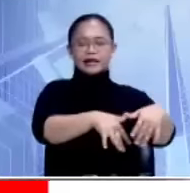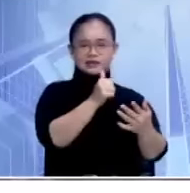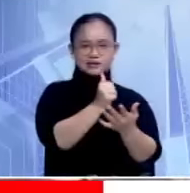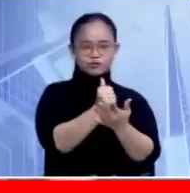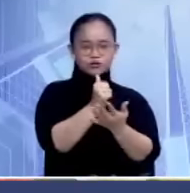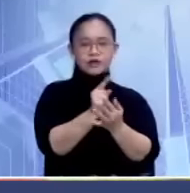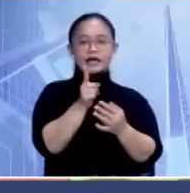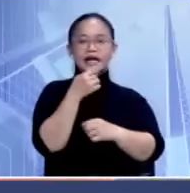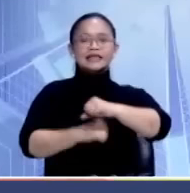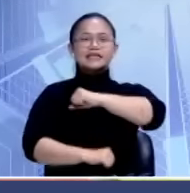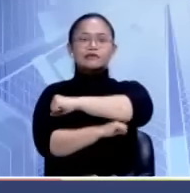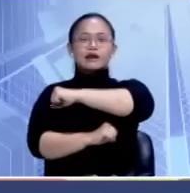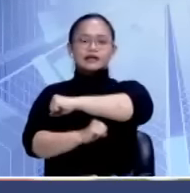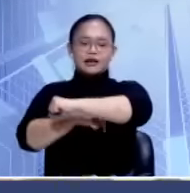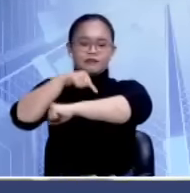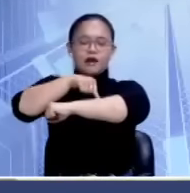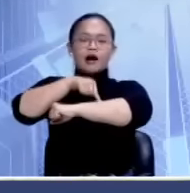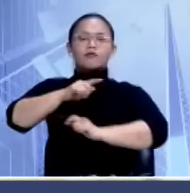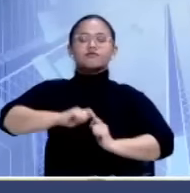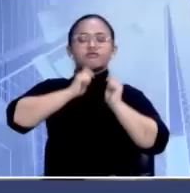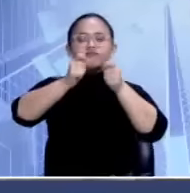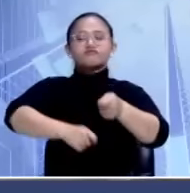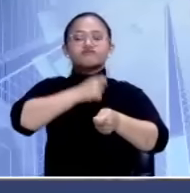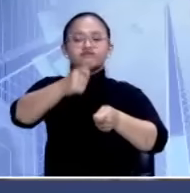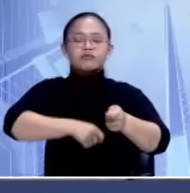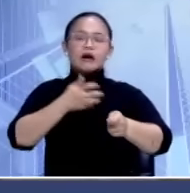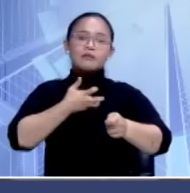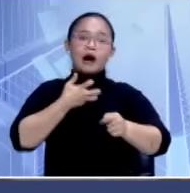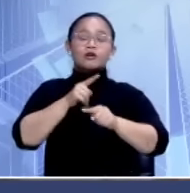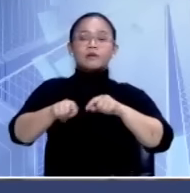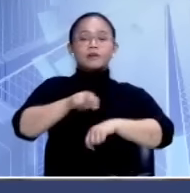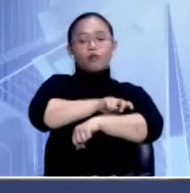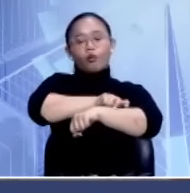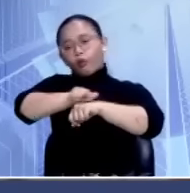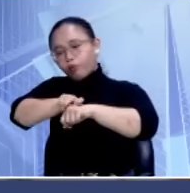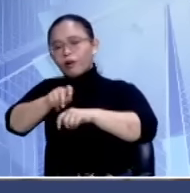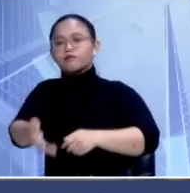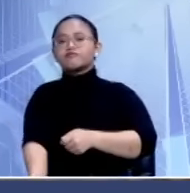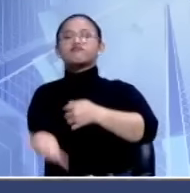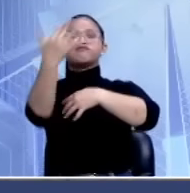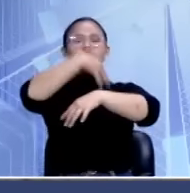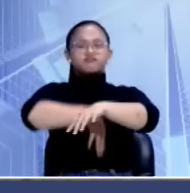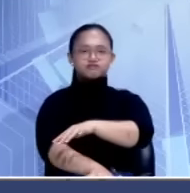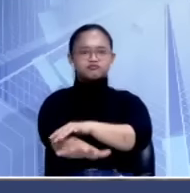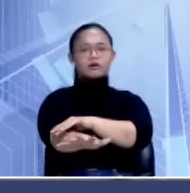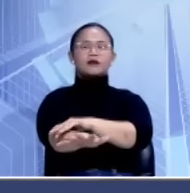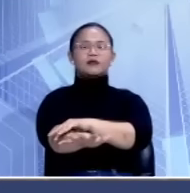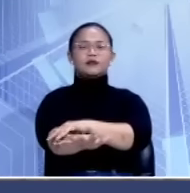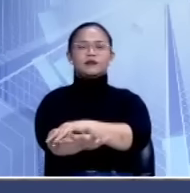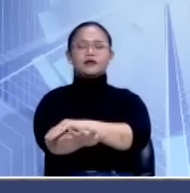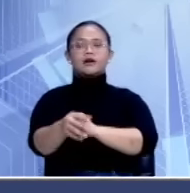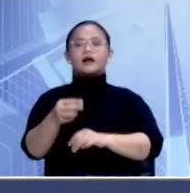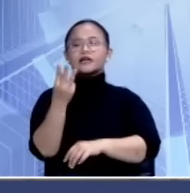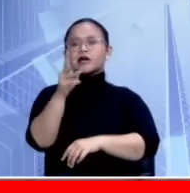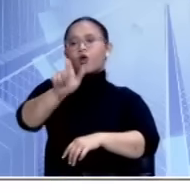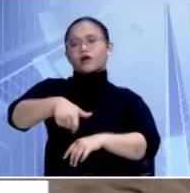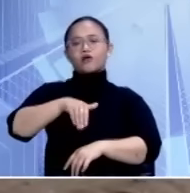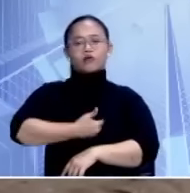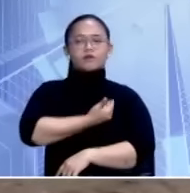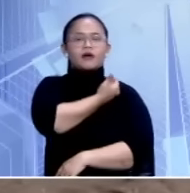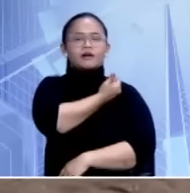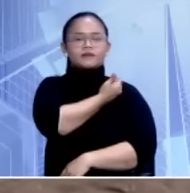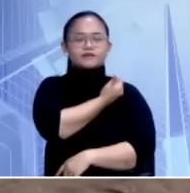di jembatan untuk memancing. Namun saat hendak menyeberang, ombak besar tiba-tiba menghantam hingga tiga orang terjatuh ke laut.